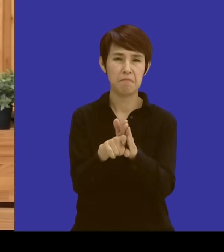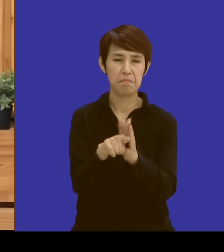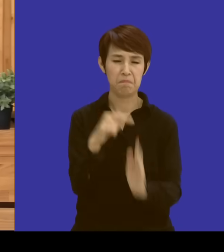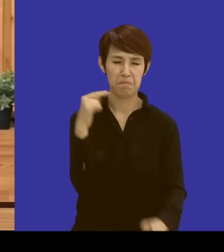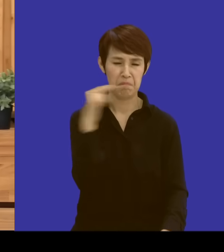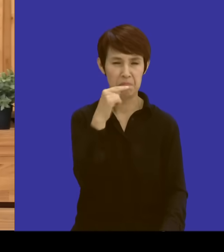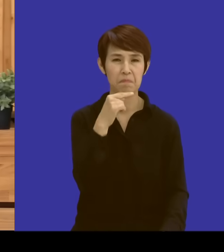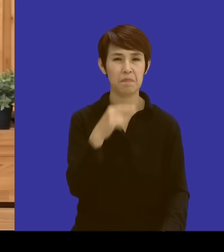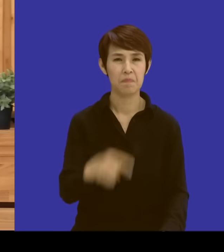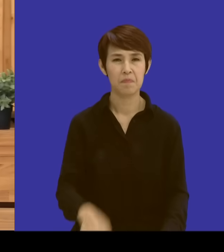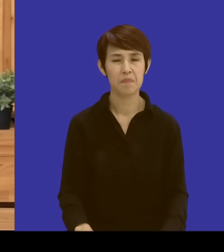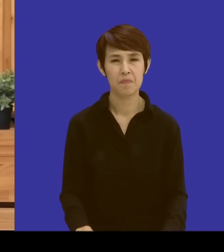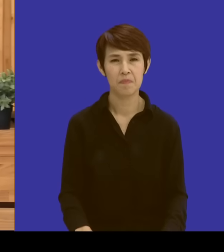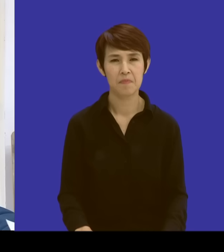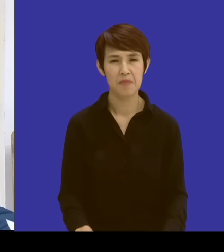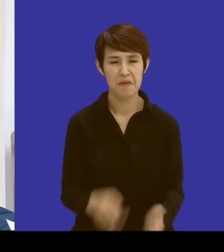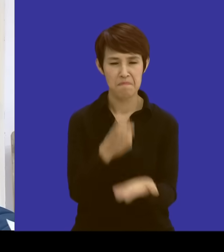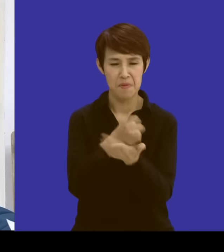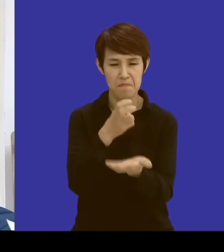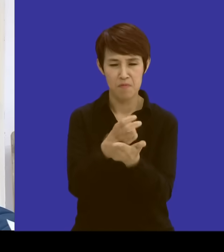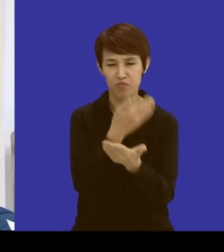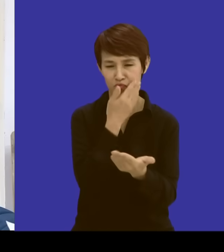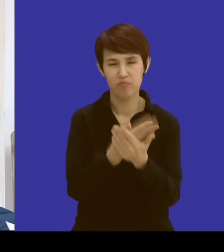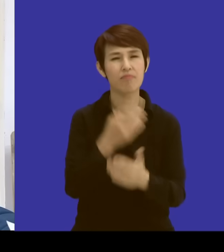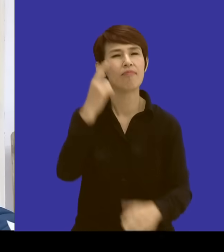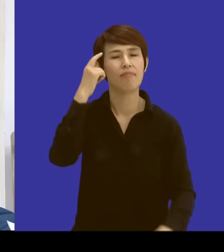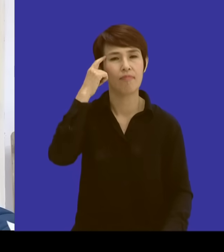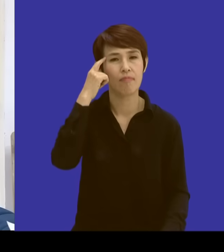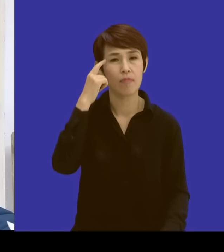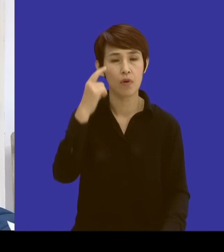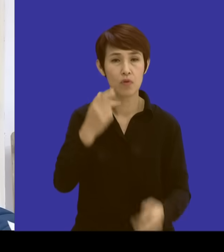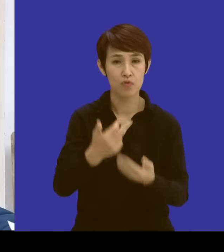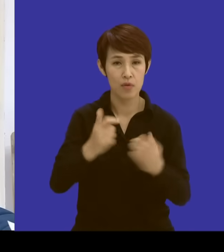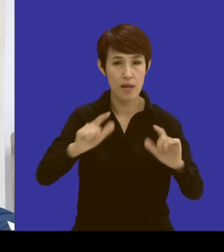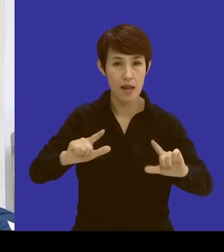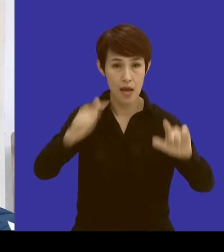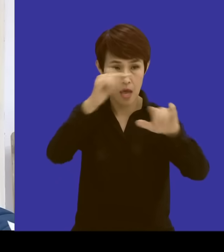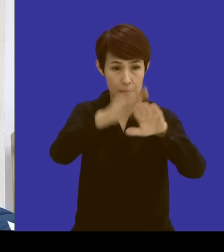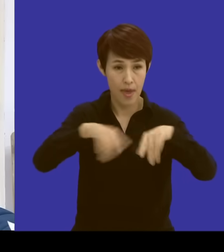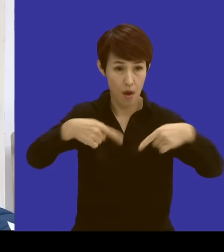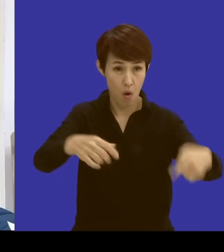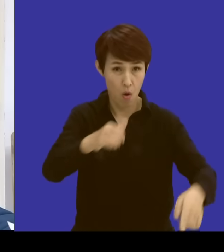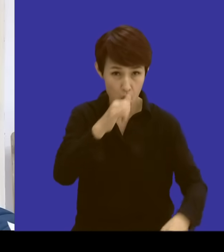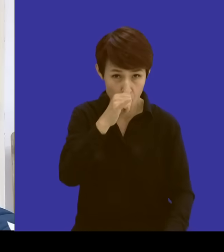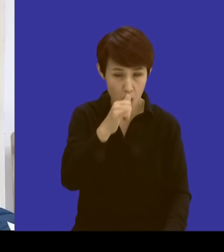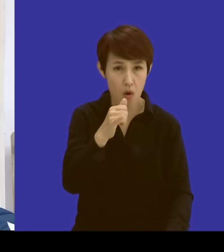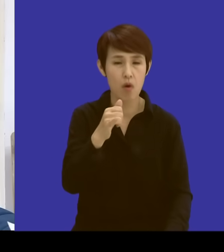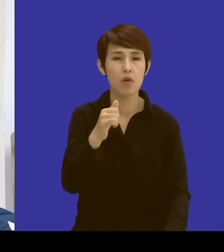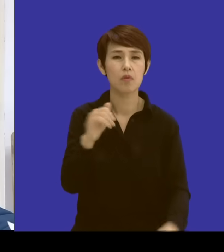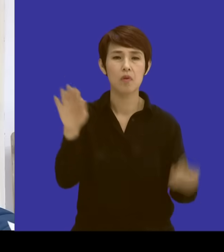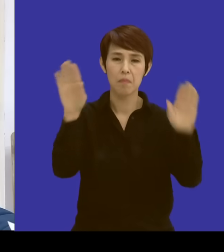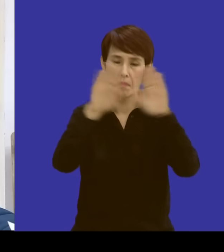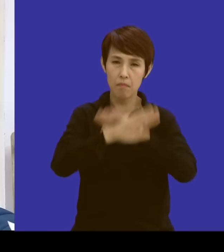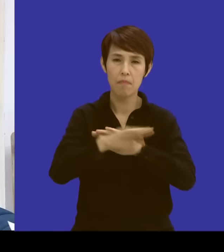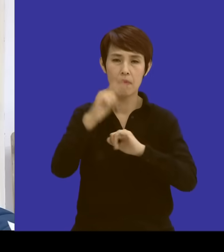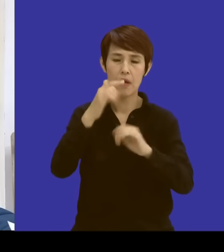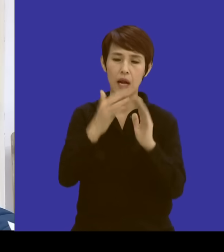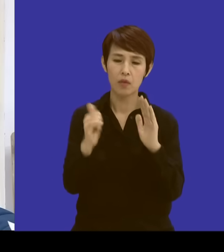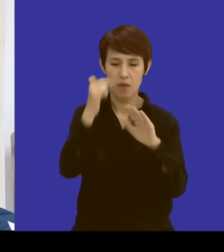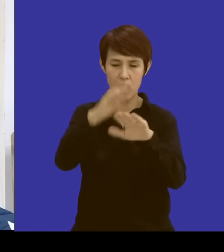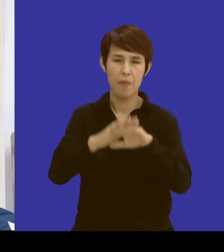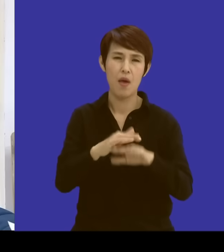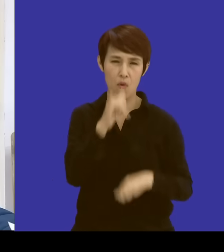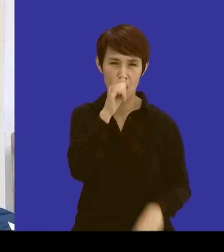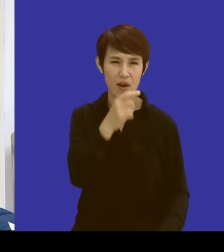아. 그러면서 그런 안에서 자랐죠. 뭐 예배 주일날 드리지만 또 저녁마다 가정 예배 드리고 네. 탁